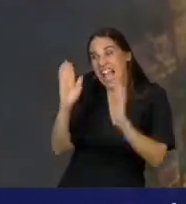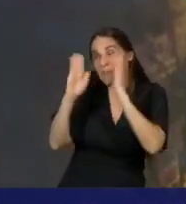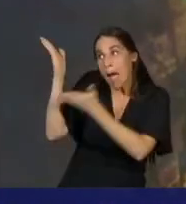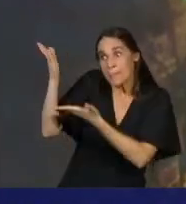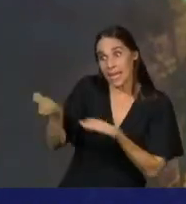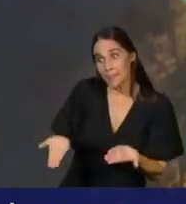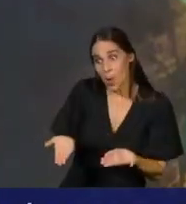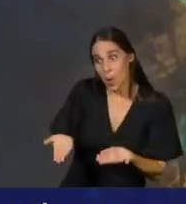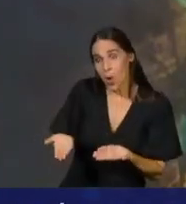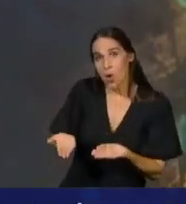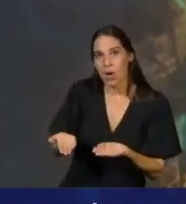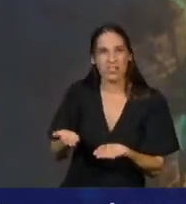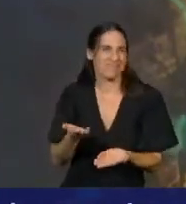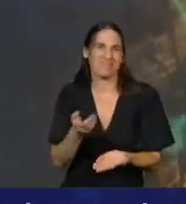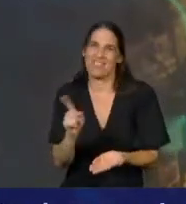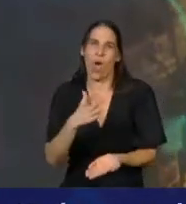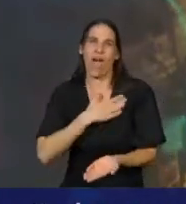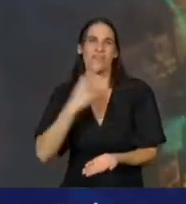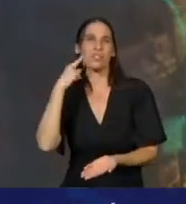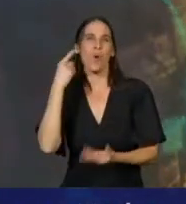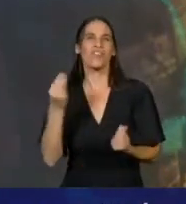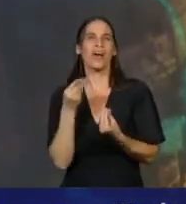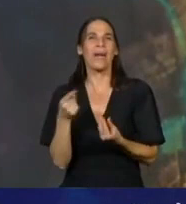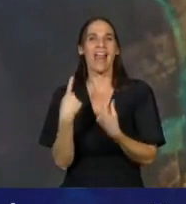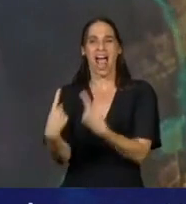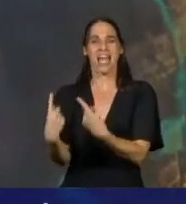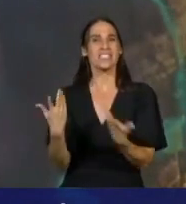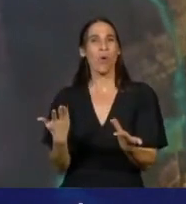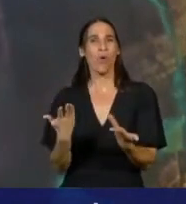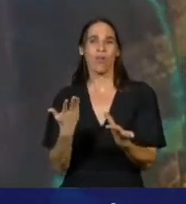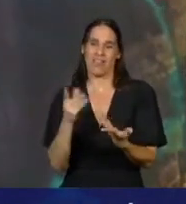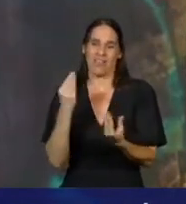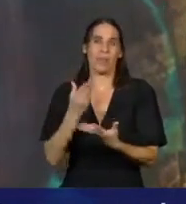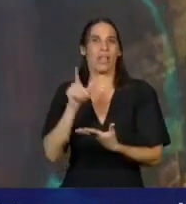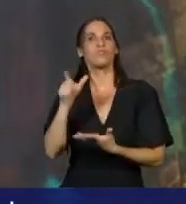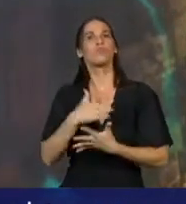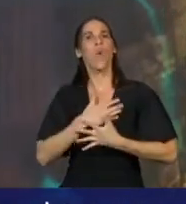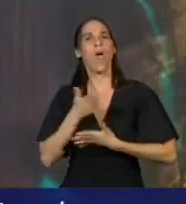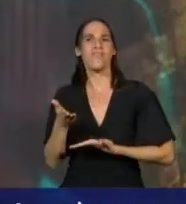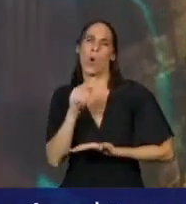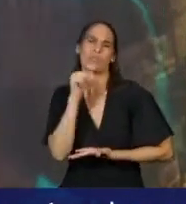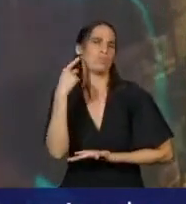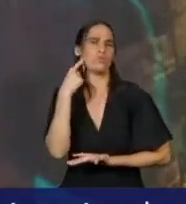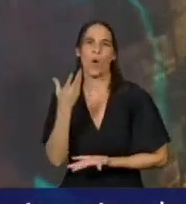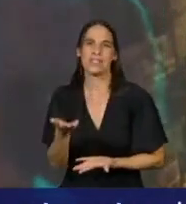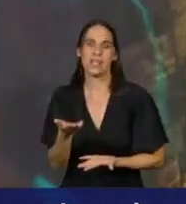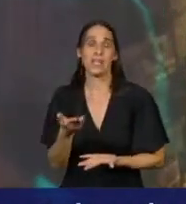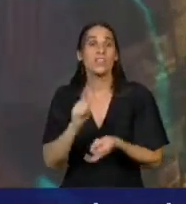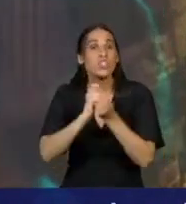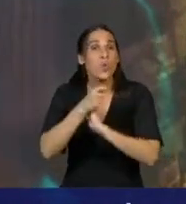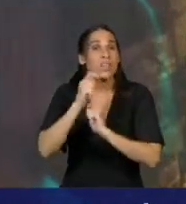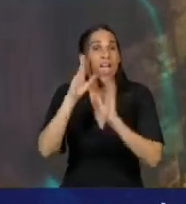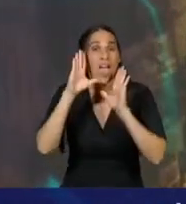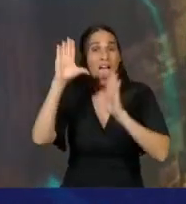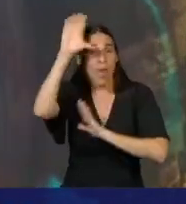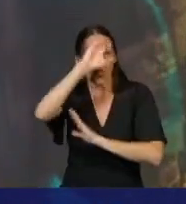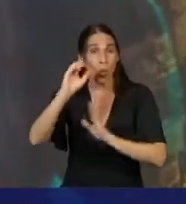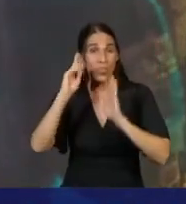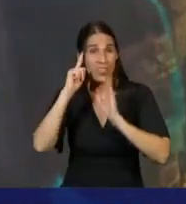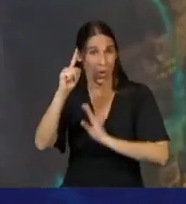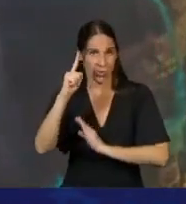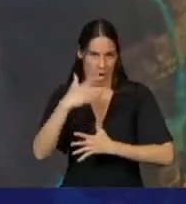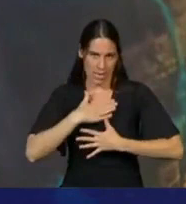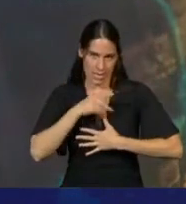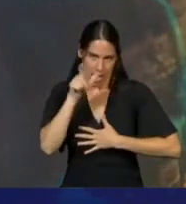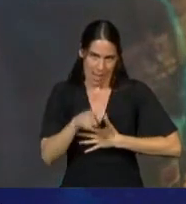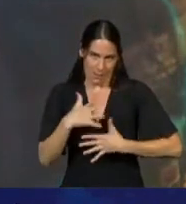בו. אף אחד לא אוהב לשמוע דברים כאלה על עצמו או על מי שהוא אוהב. שינוי של אמונות ודעות, ואני מדבר עכשיו בתור איש בריאות